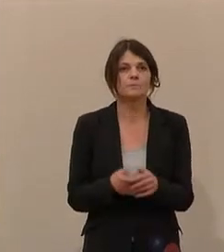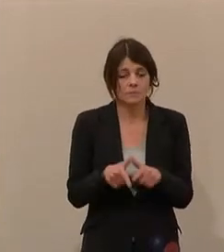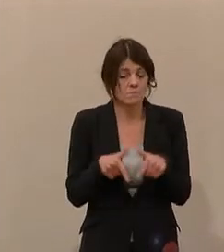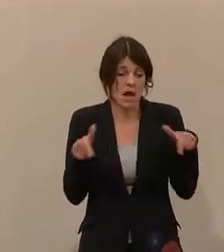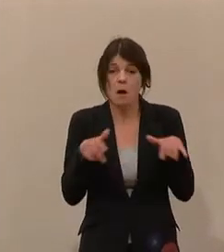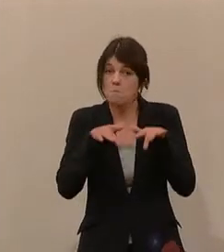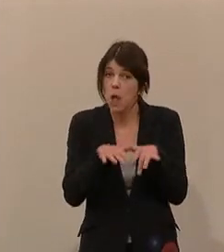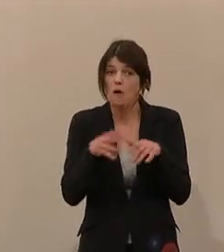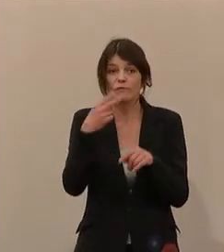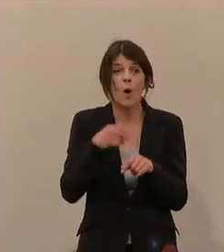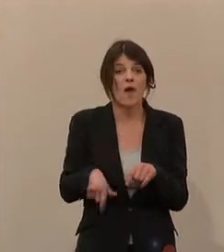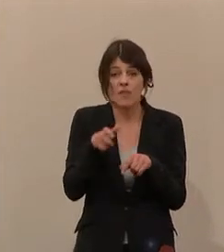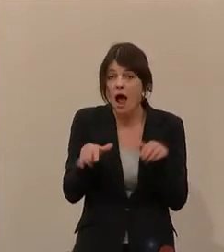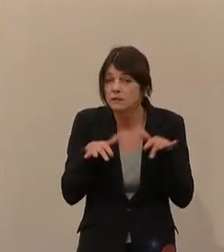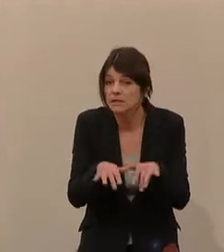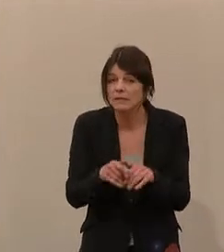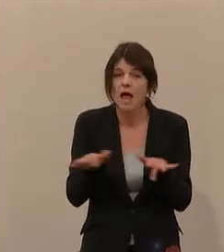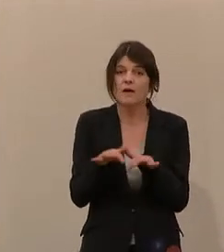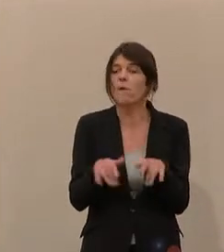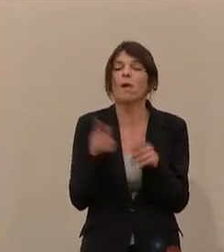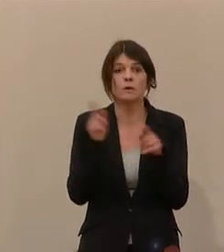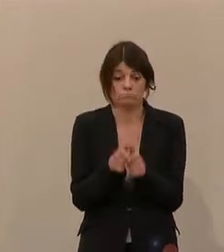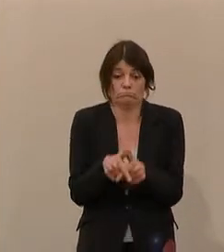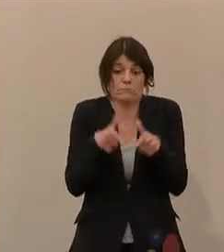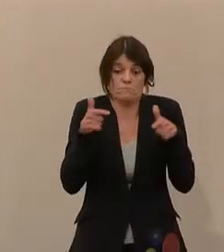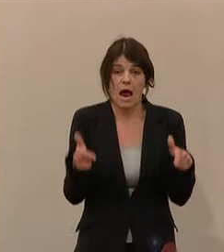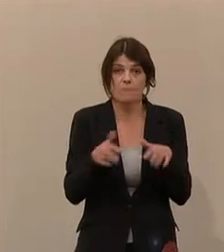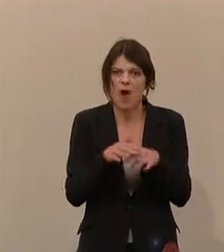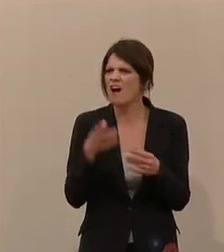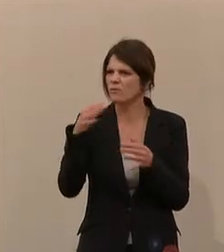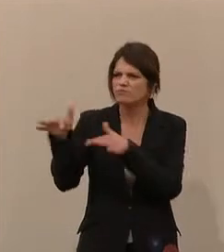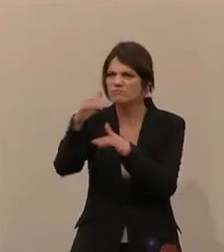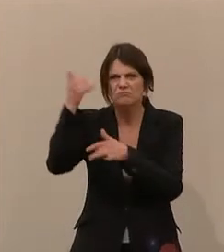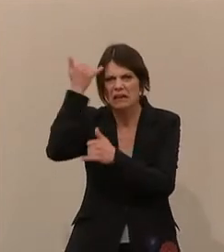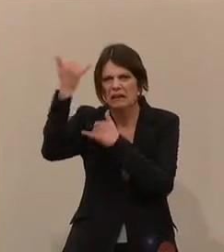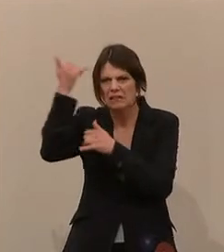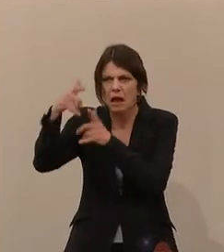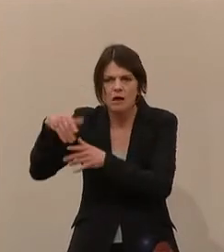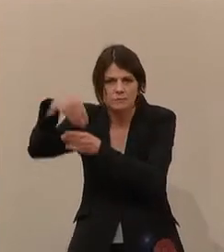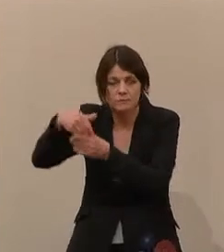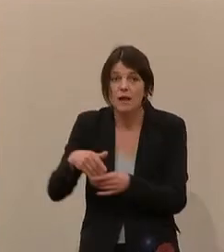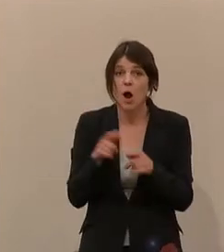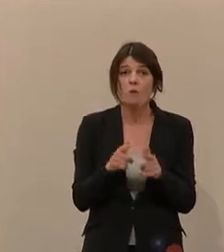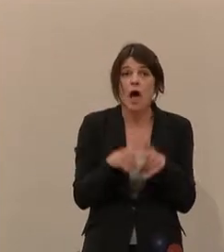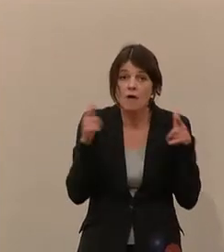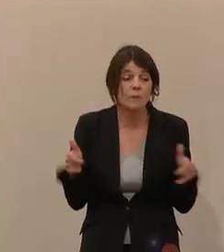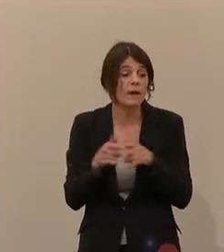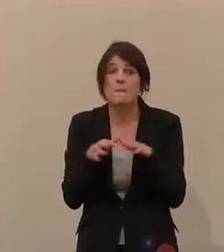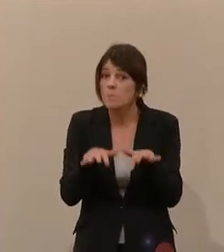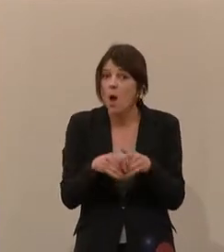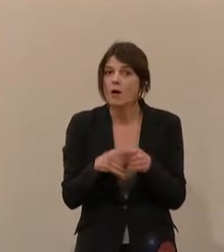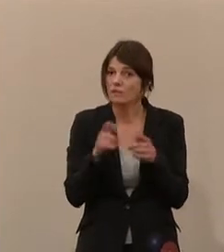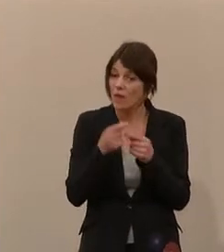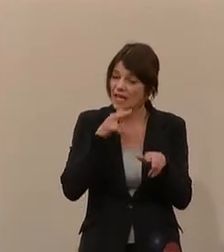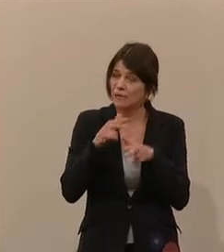aufgeblähten Büros der Generalsekretäre, aufgeblähten Büros der allfälliger Thinktanks und aufgeblähten Büros der Regierungssprecher zu verzichten